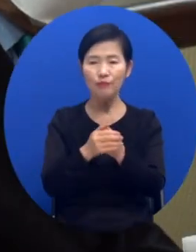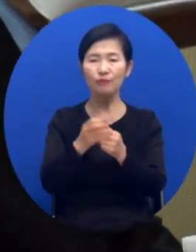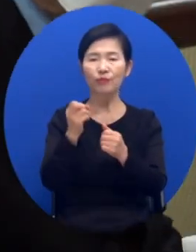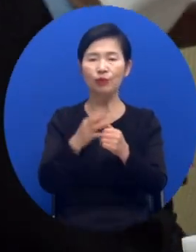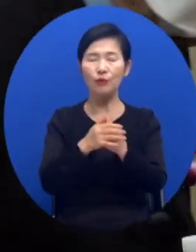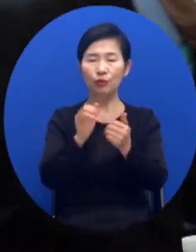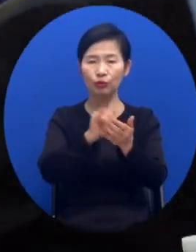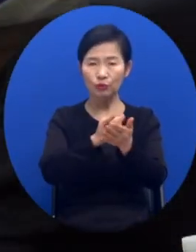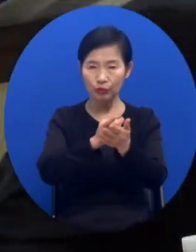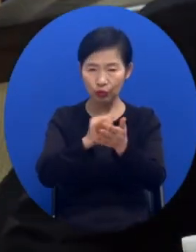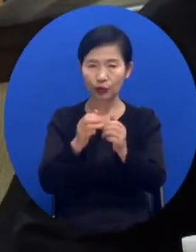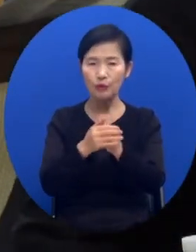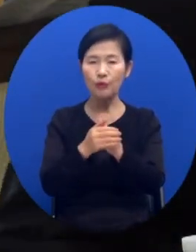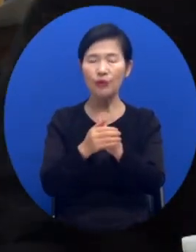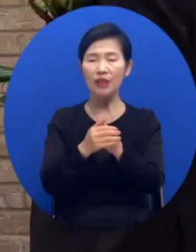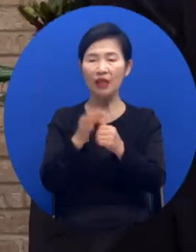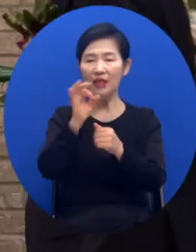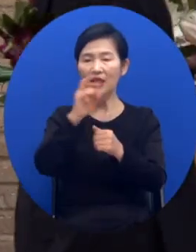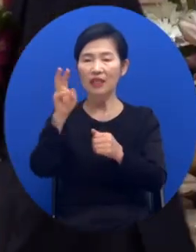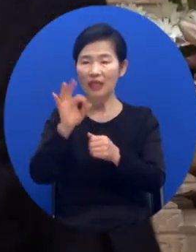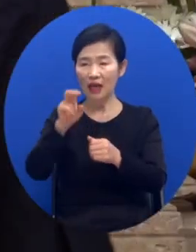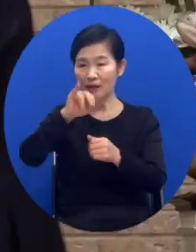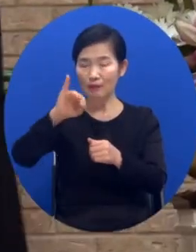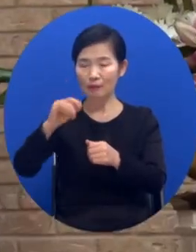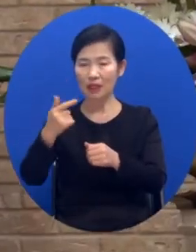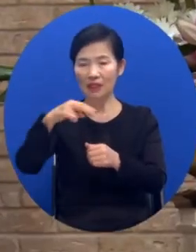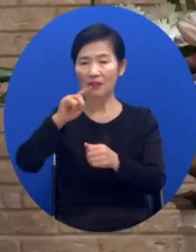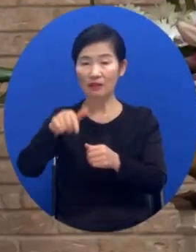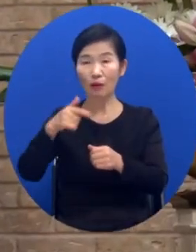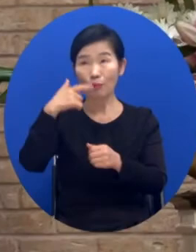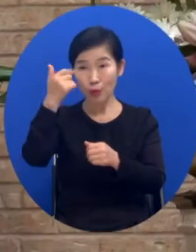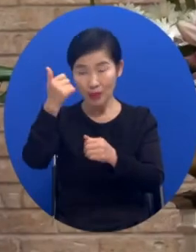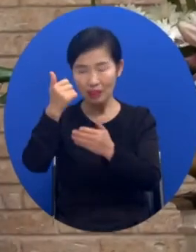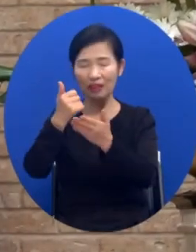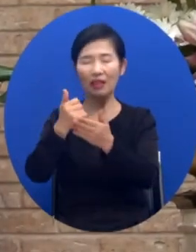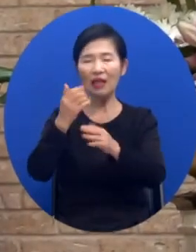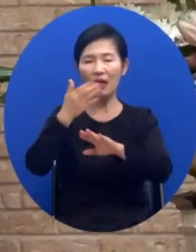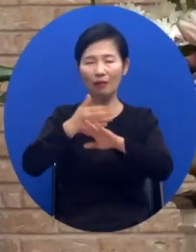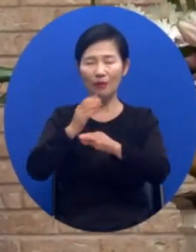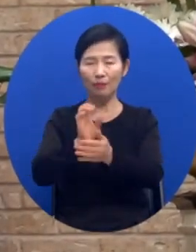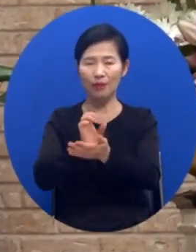뉴욕 그레인넥 교회 양민성 목사에게 감사패를 전달하는 시간을 가졌습니다.